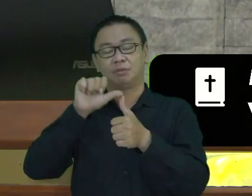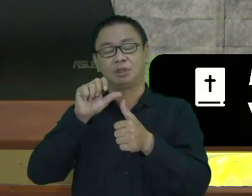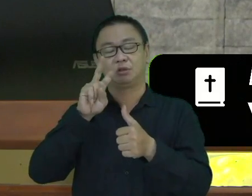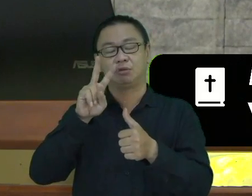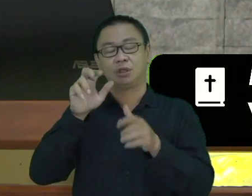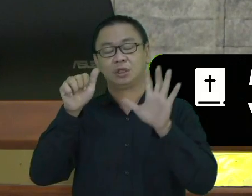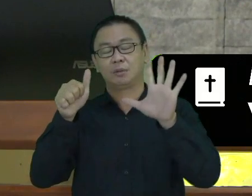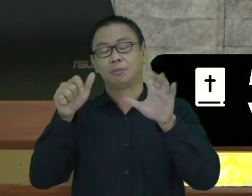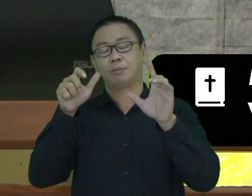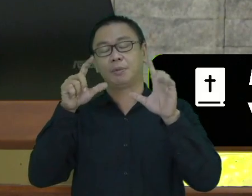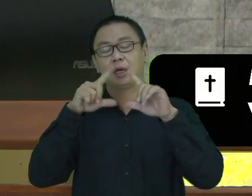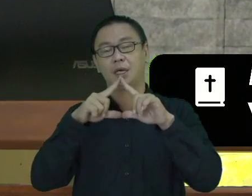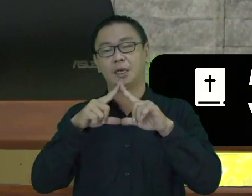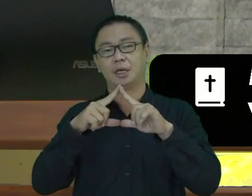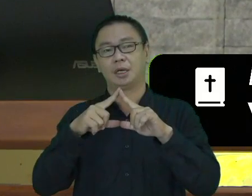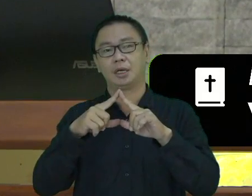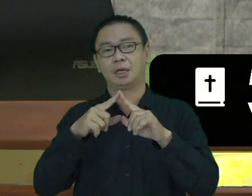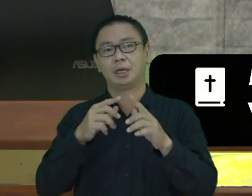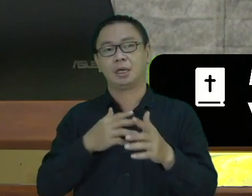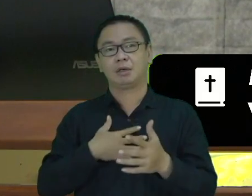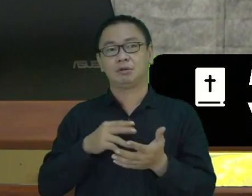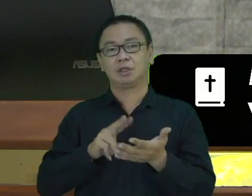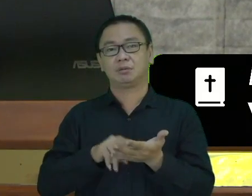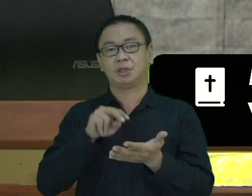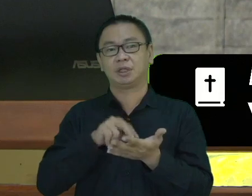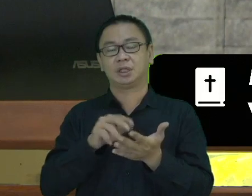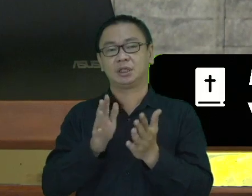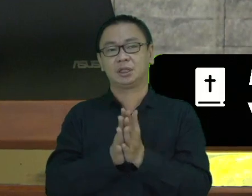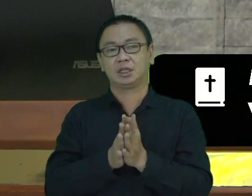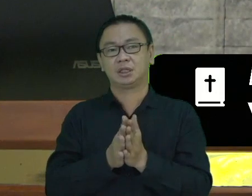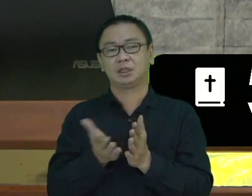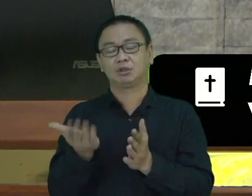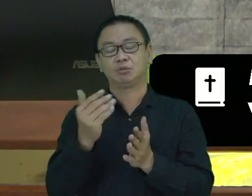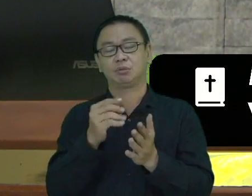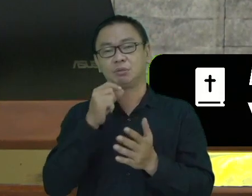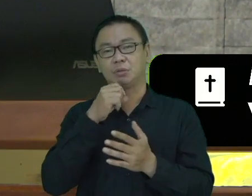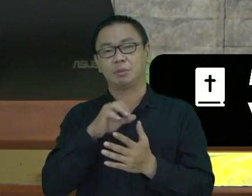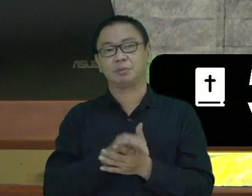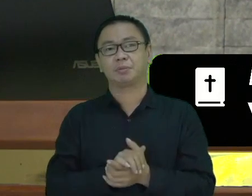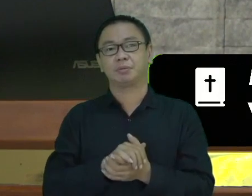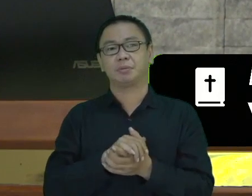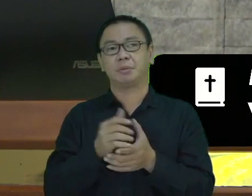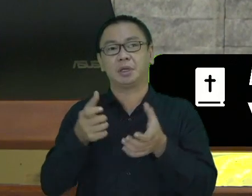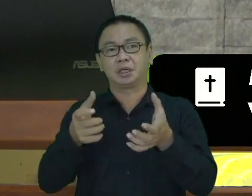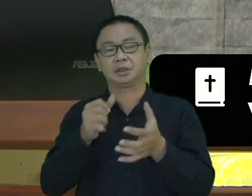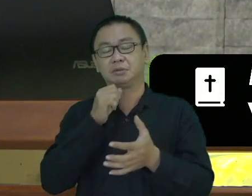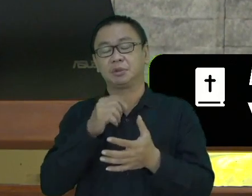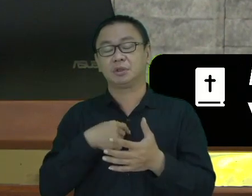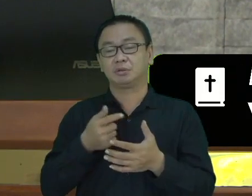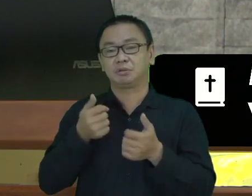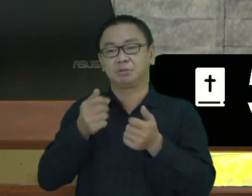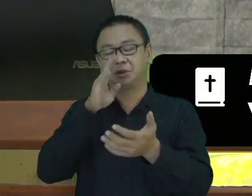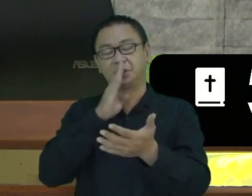yang demikian. Akulah kebangkitan dan hidup. Barang siapa percaya kepadaku, ia akan